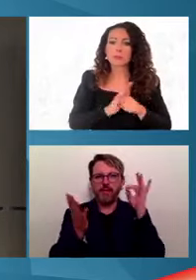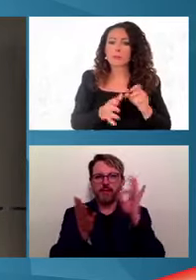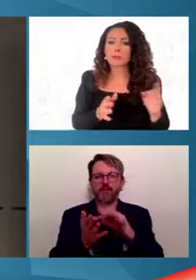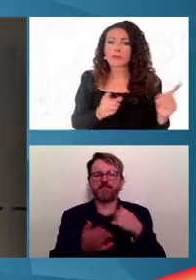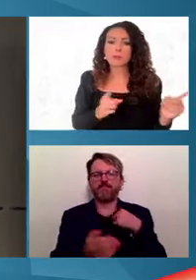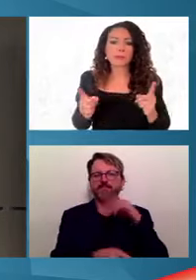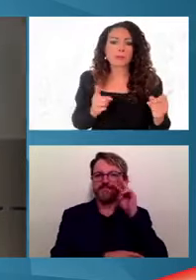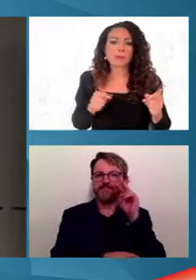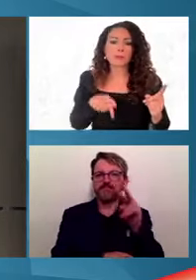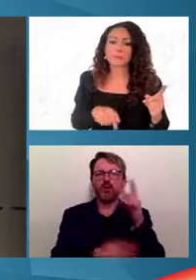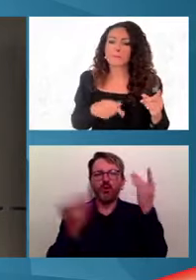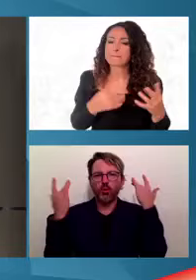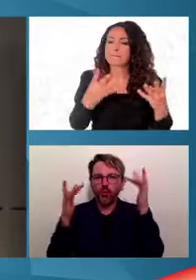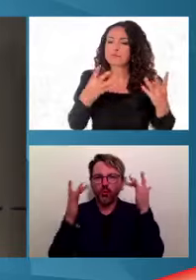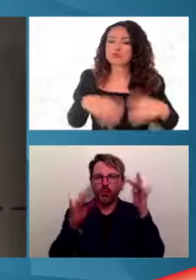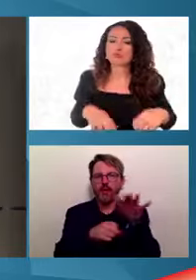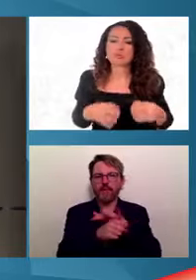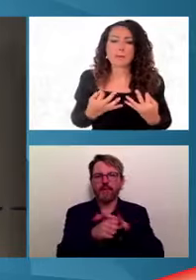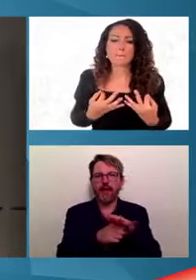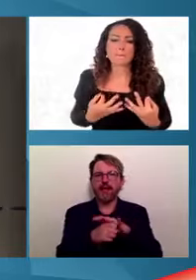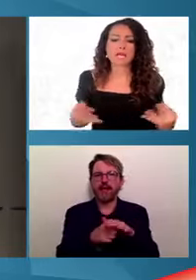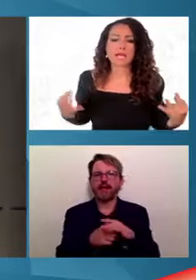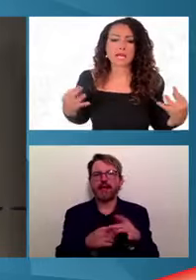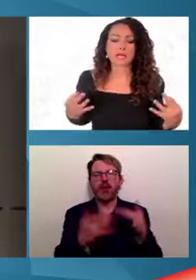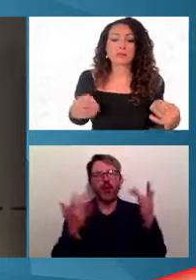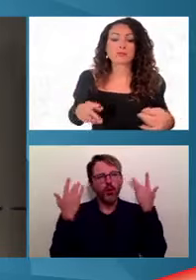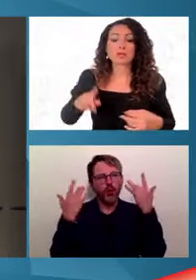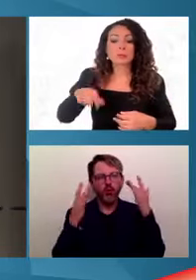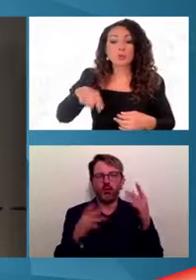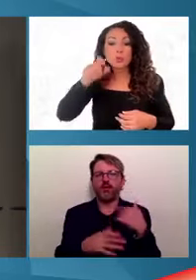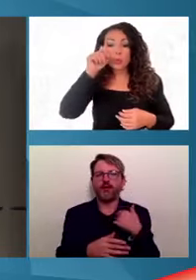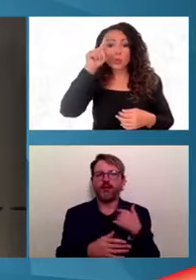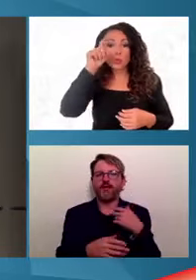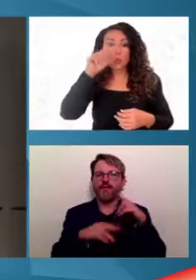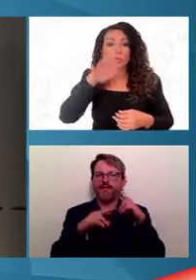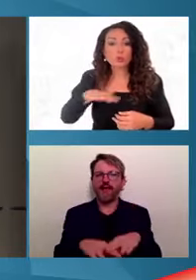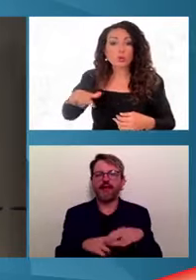kulturellen Bereich, Kultur ist genauso, wenn es sozusagen um die